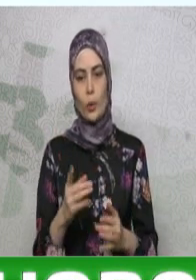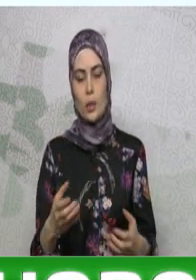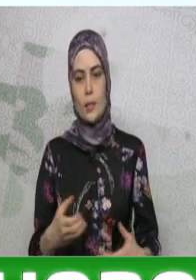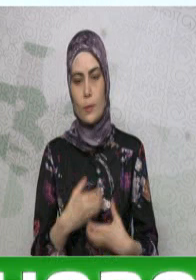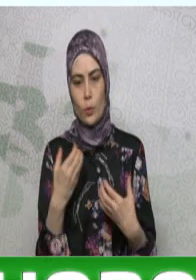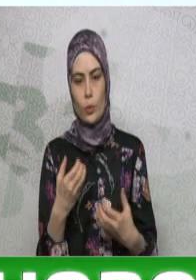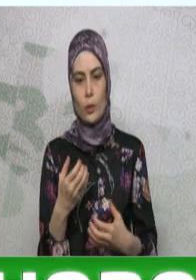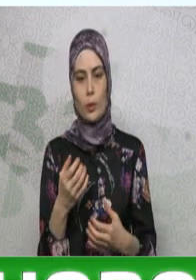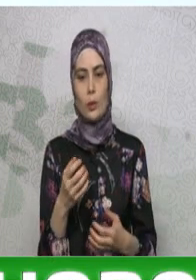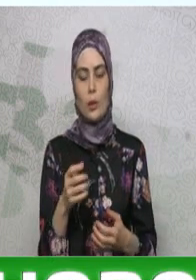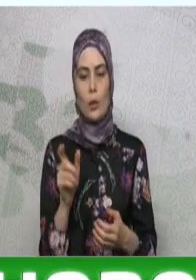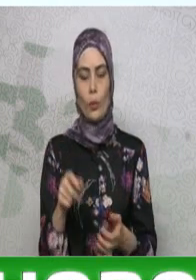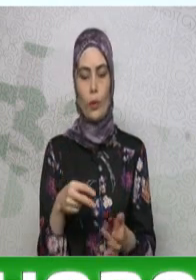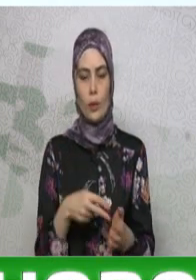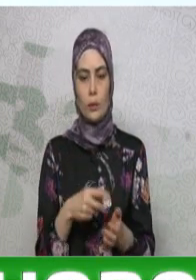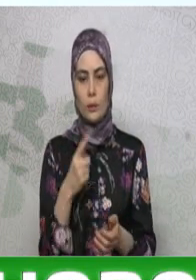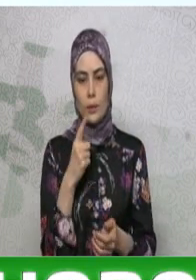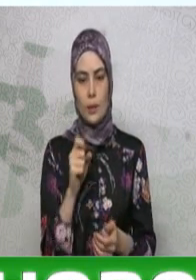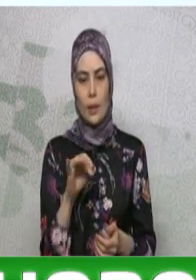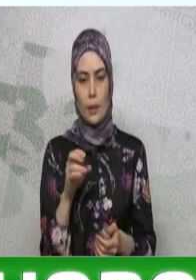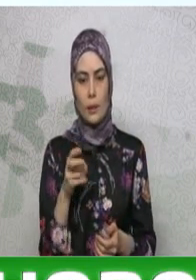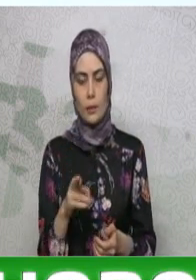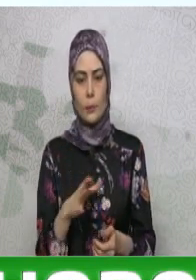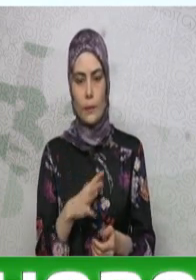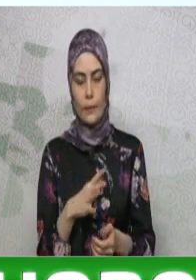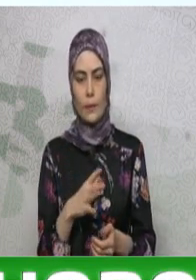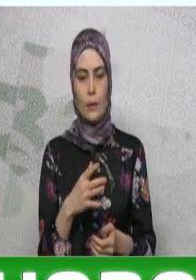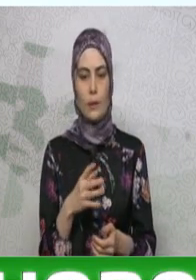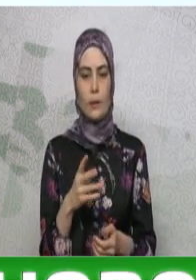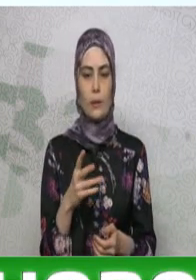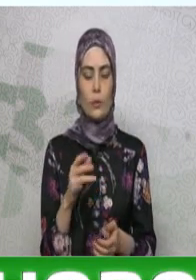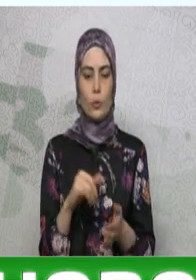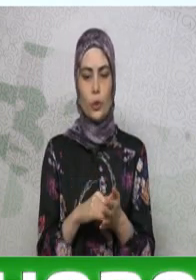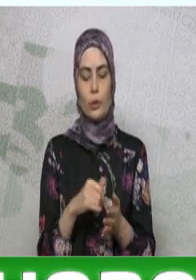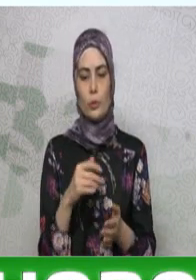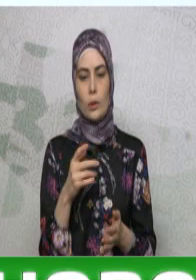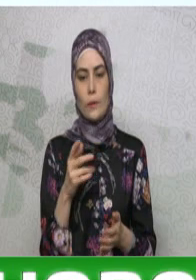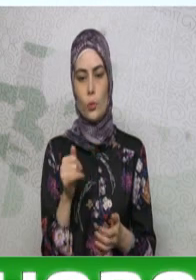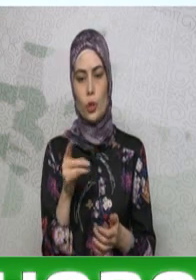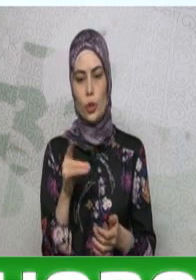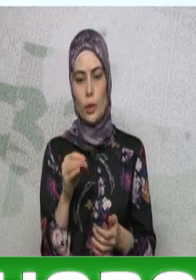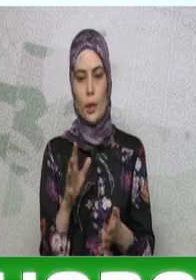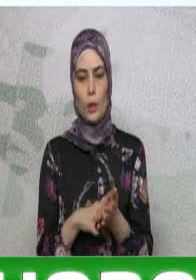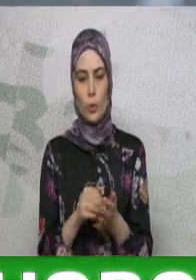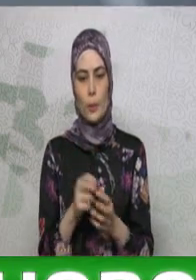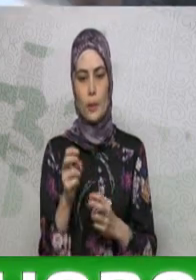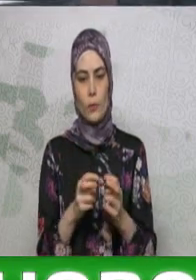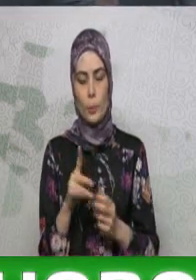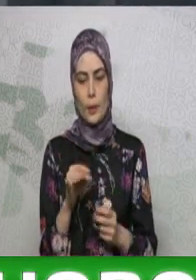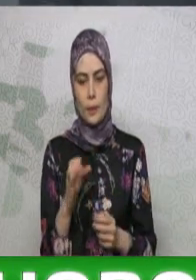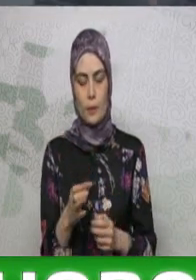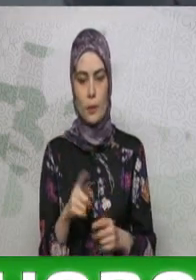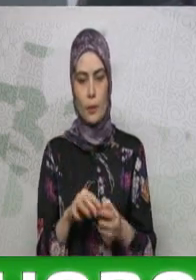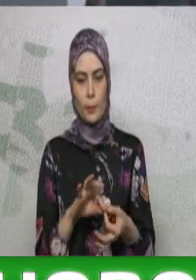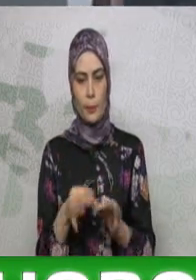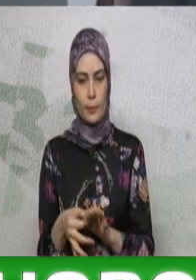последующую жизнь начинают заикаться. Кроме того, приостанавливается деятельность организации, учреждений, нарушается производственный процесс. Шутливый